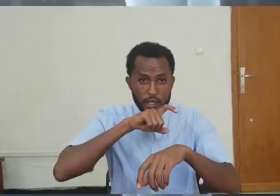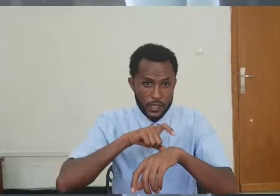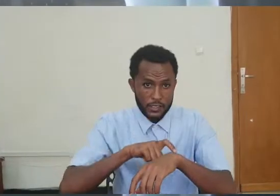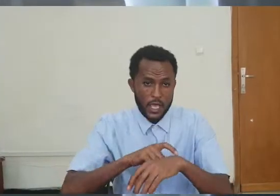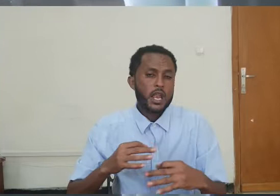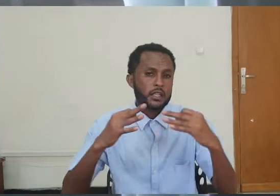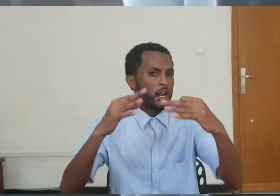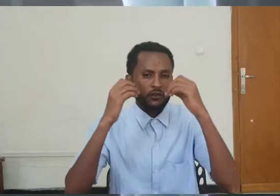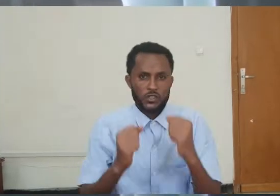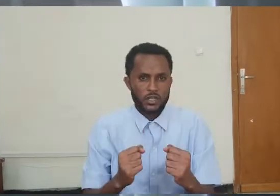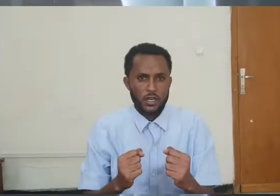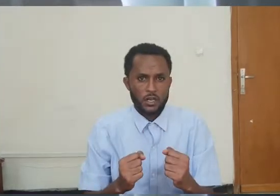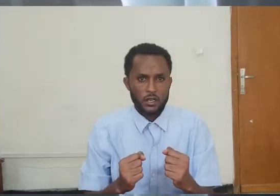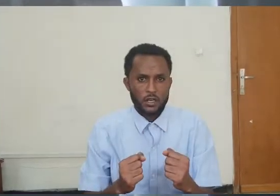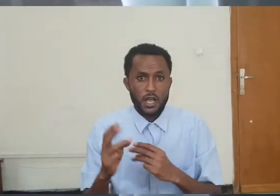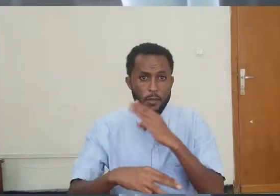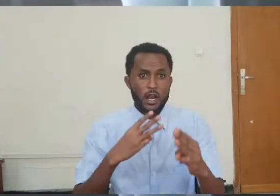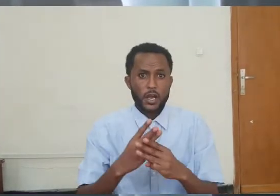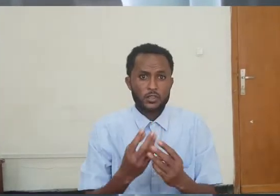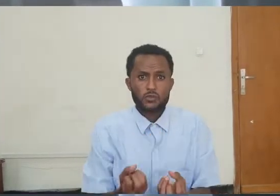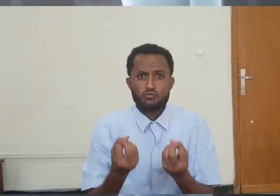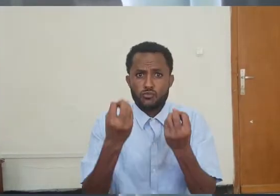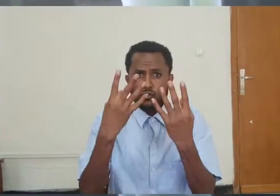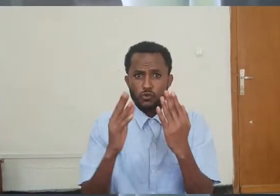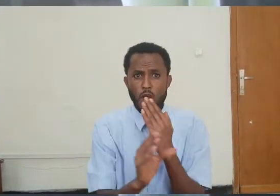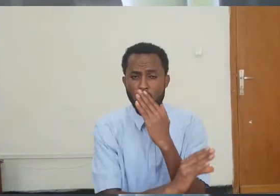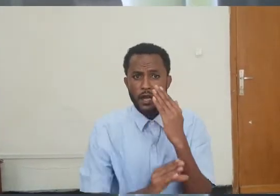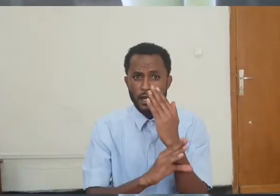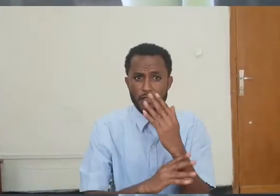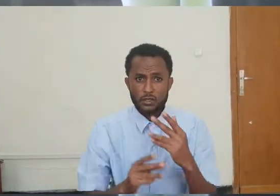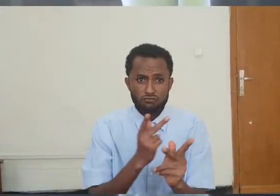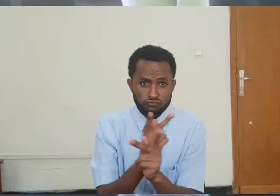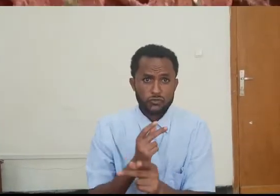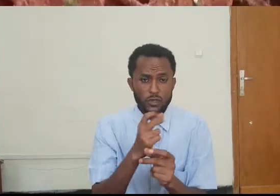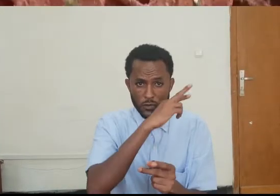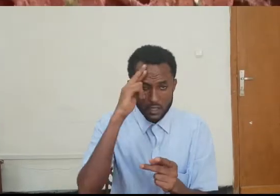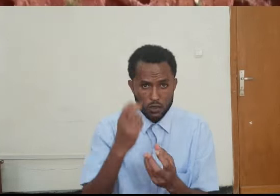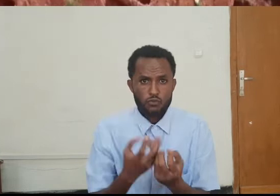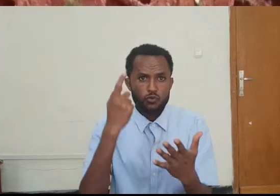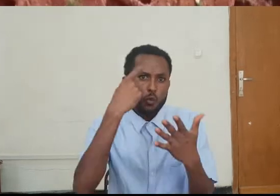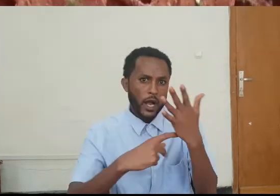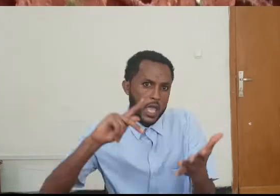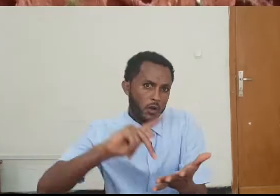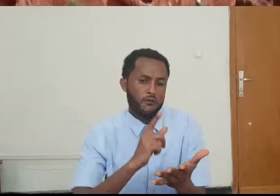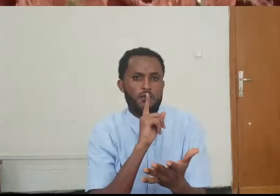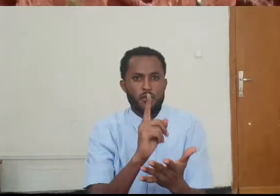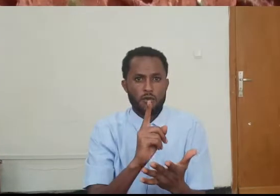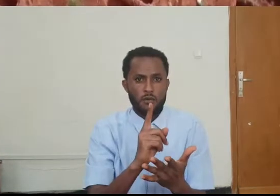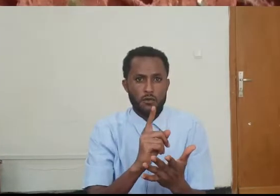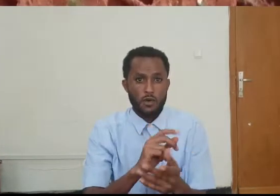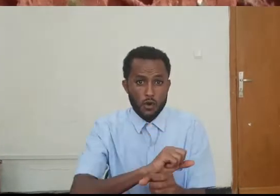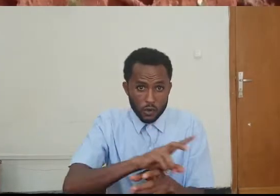በቫይረሱ የተጠቃሚ ለሰው በሚያስንበት ወይም በሚያስነጥስበት ጊዜ ይተላለፋል። ባለማችን ላይ እጅግ በጣም